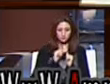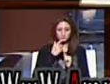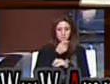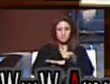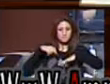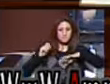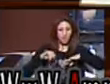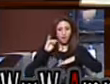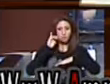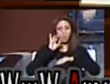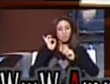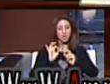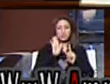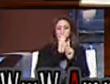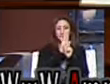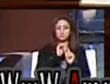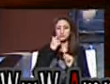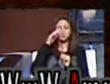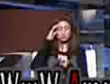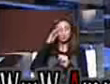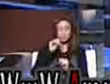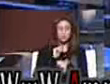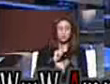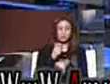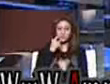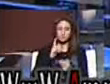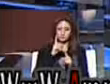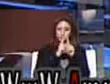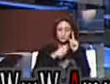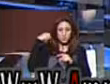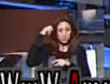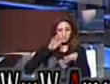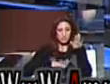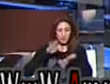الله. شكرا جزيلا معالي المستشار هشام رؤوف مساعد وزير العدل. معنا على التليفون المستشار شادي